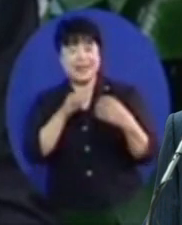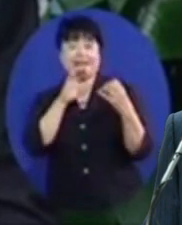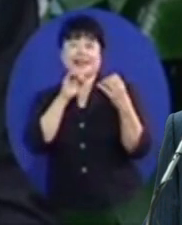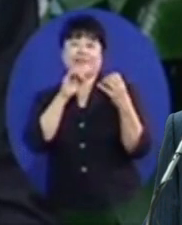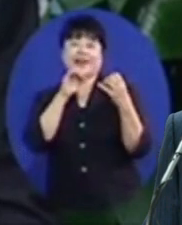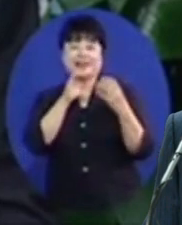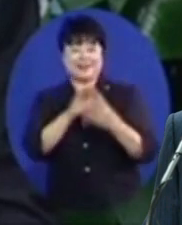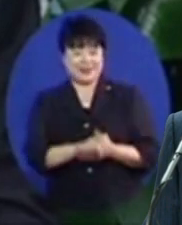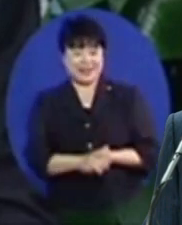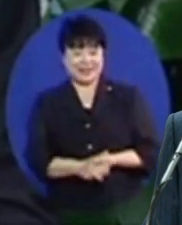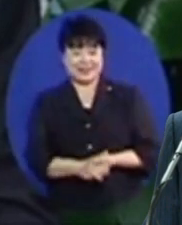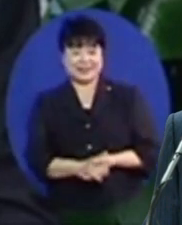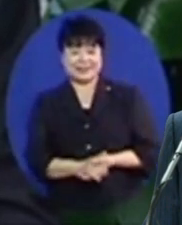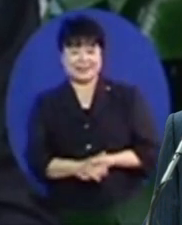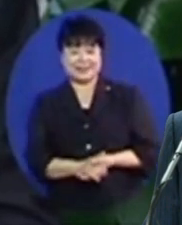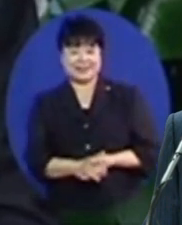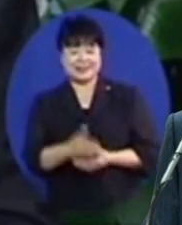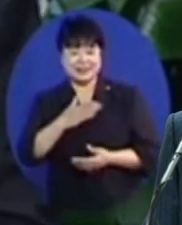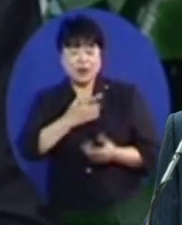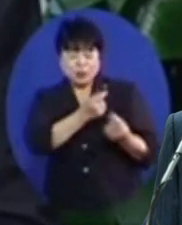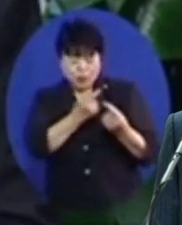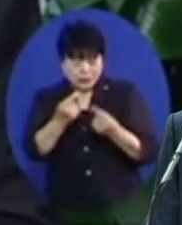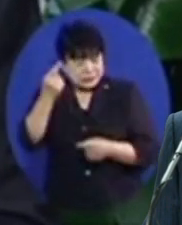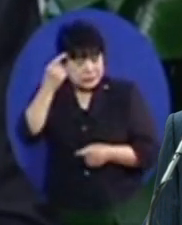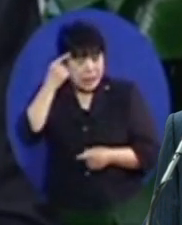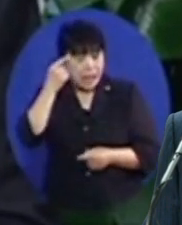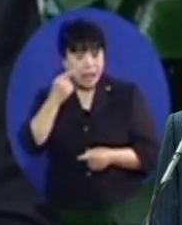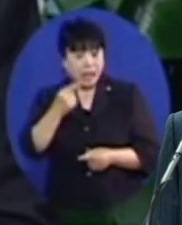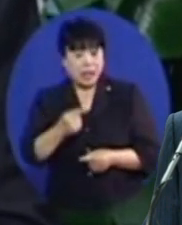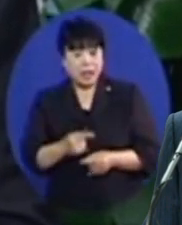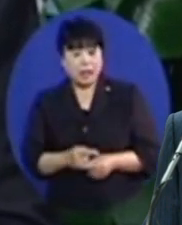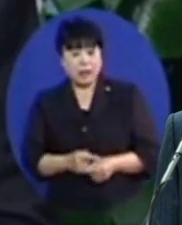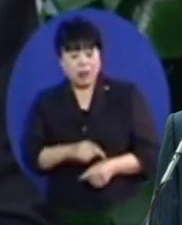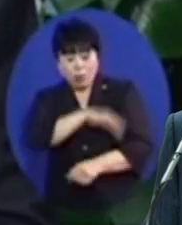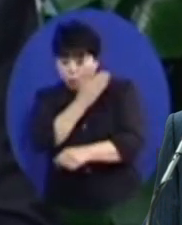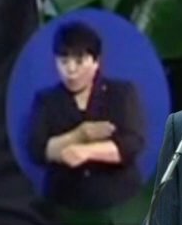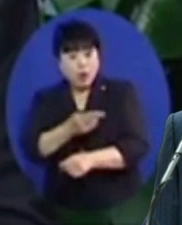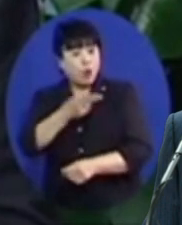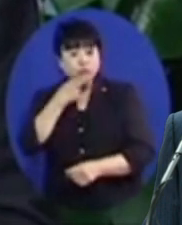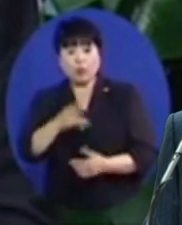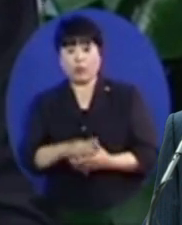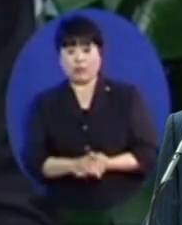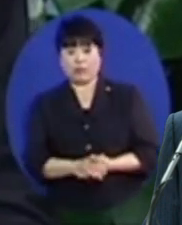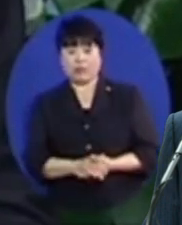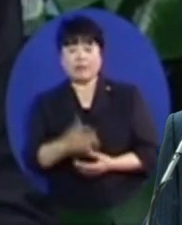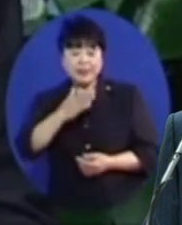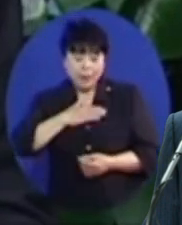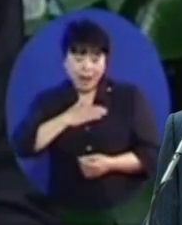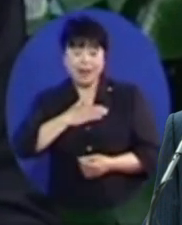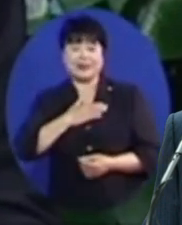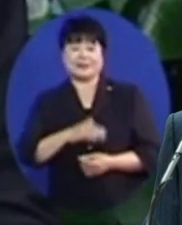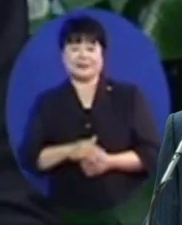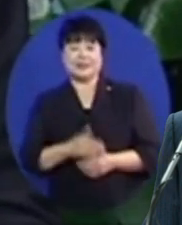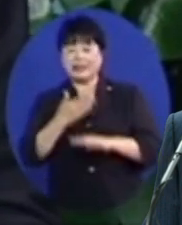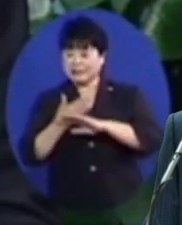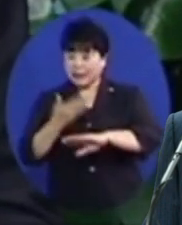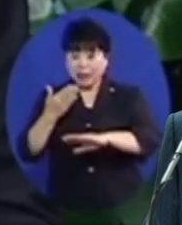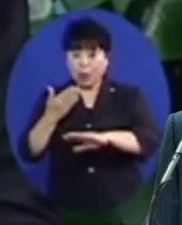것입니다. 나와 똑같이 생각하라고 할 권한이 없습니다. 나와